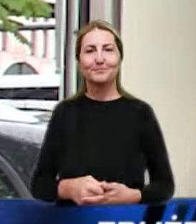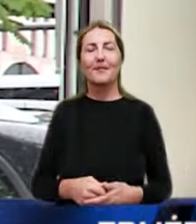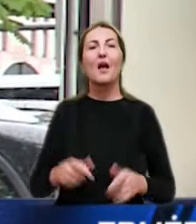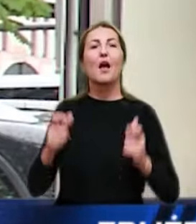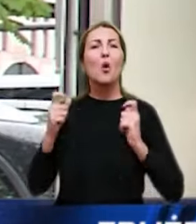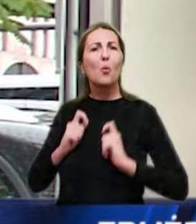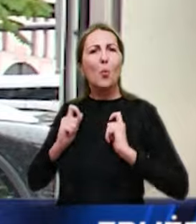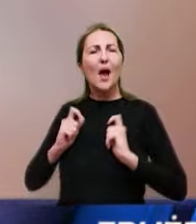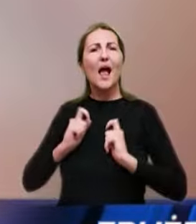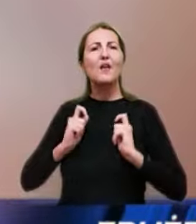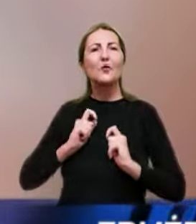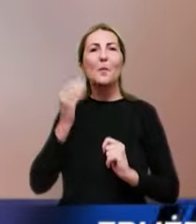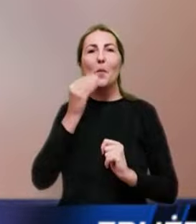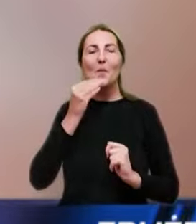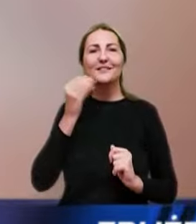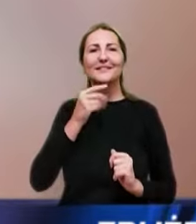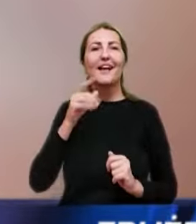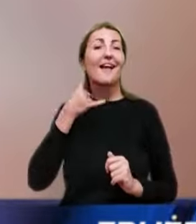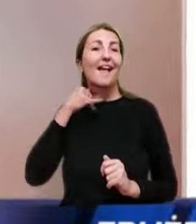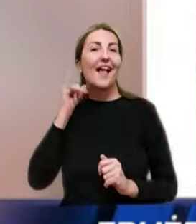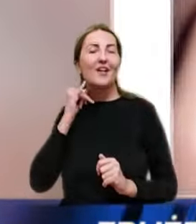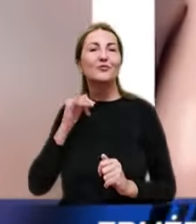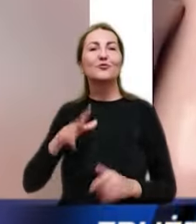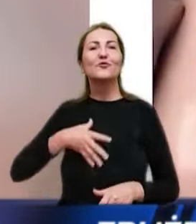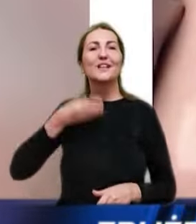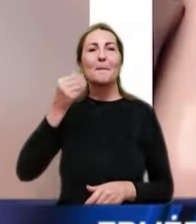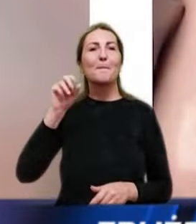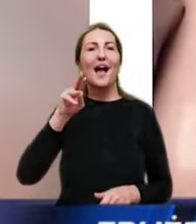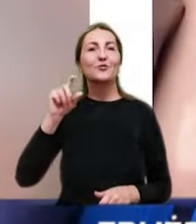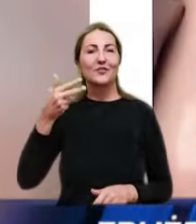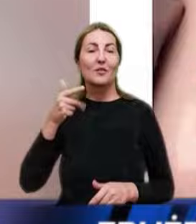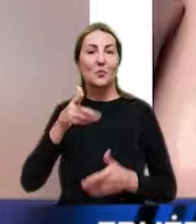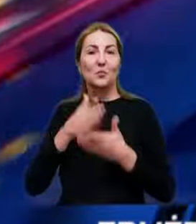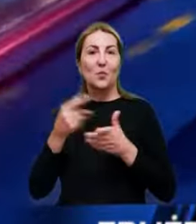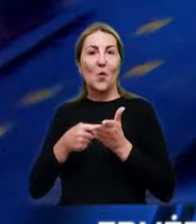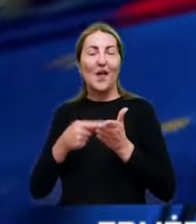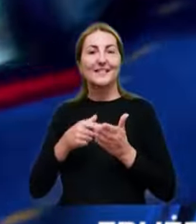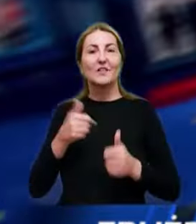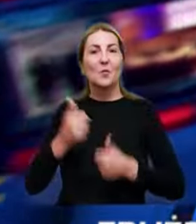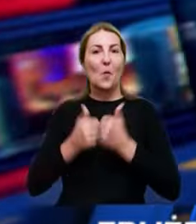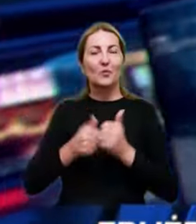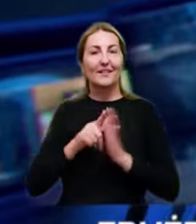Kujawsko-pomorska gęsina na Świętego Marcina. Ostatnia odsłona konkursu dla widzów.